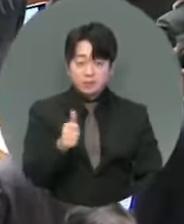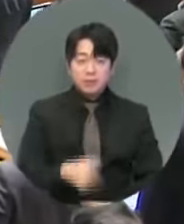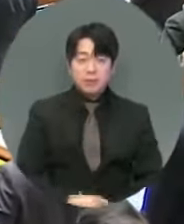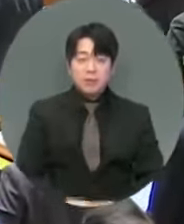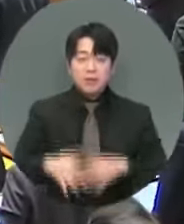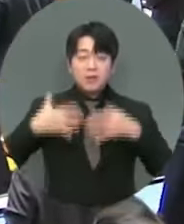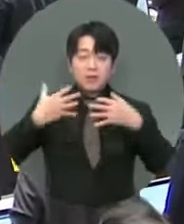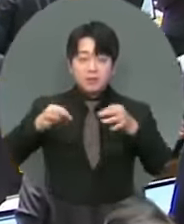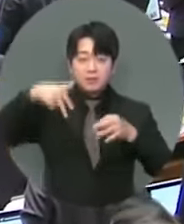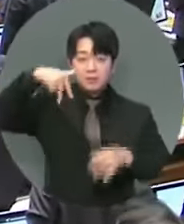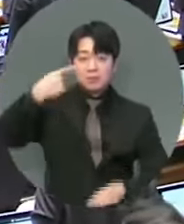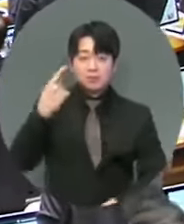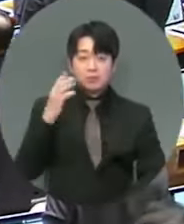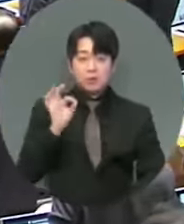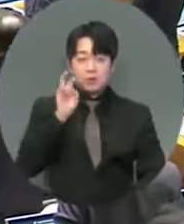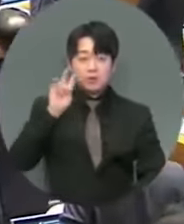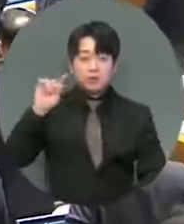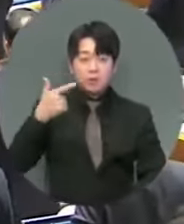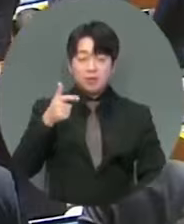김종량 의원,